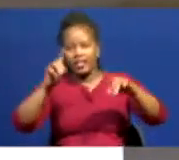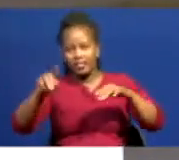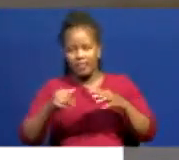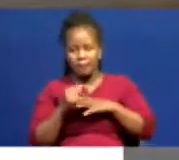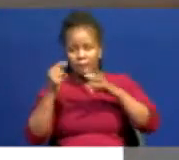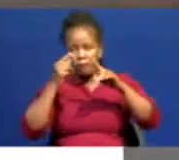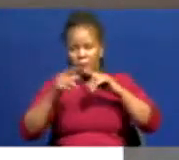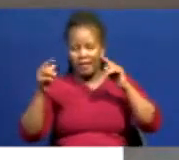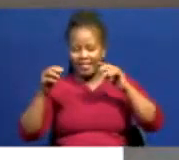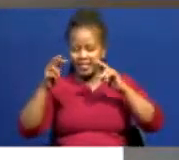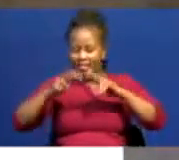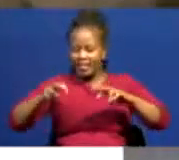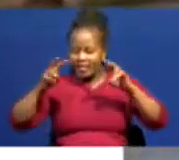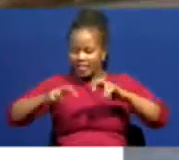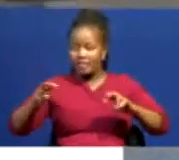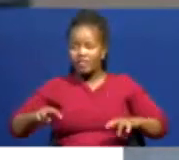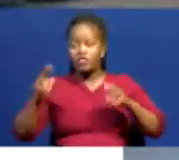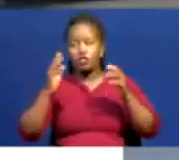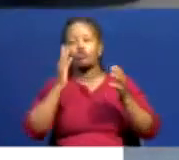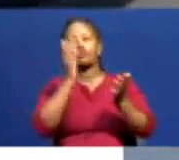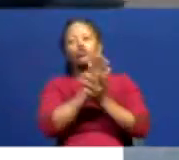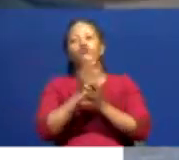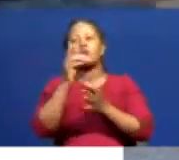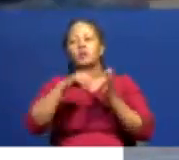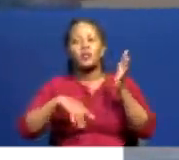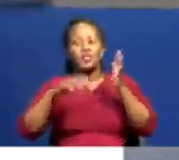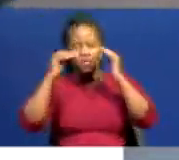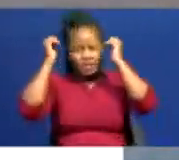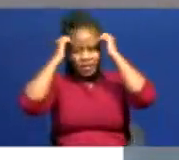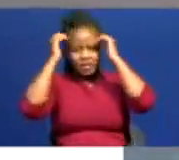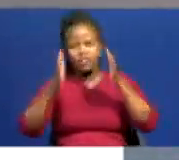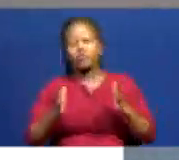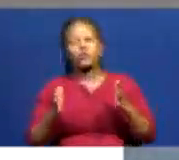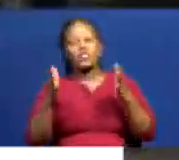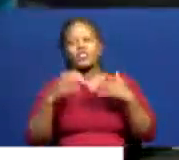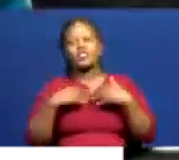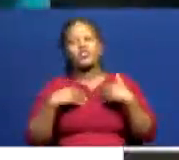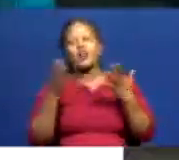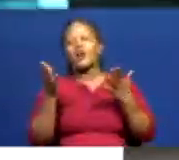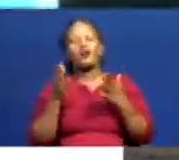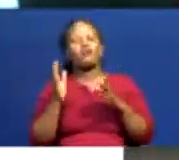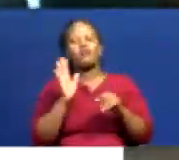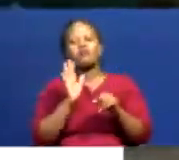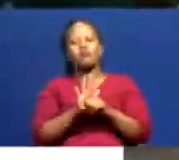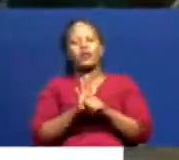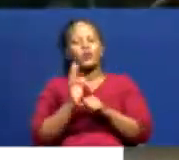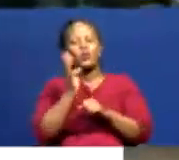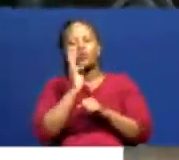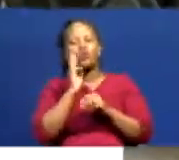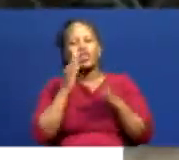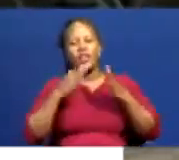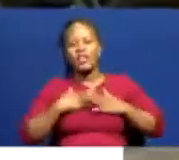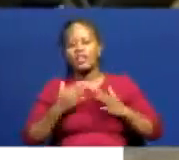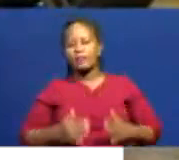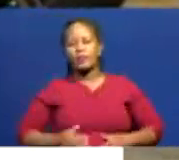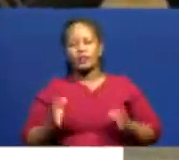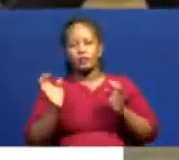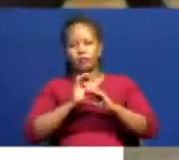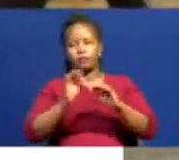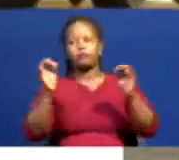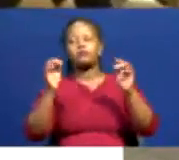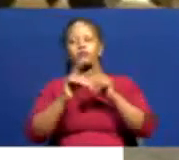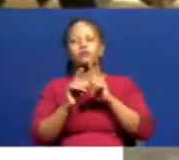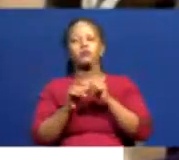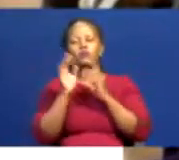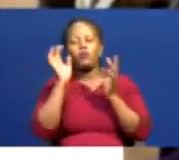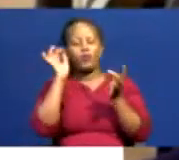awali umeonyesha kwamba wanafunzi hao wamepoteza kiwango kikubwa cha maji mwilini. Kwa mujibu wa usimamizi wa shule hiyo, sampuli za